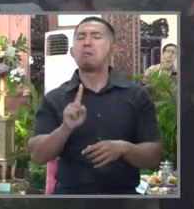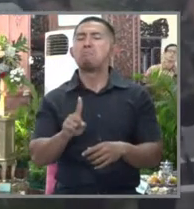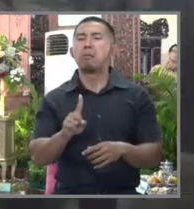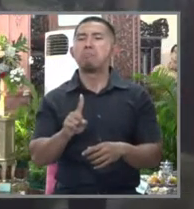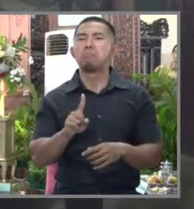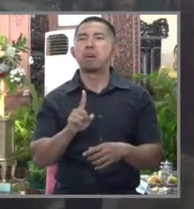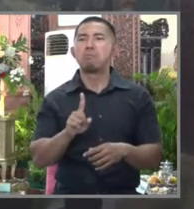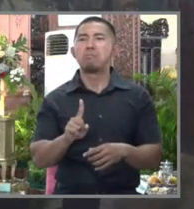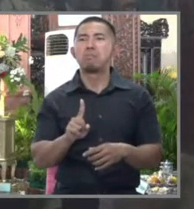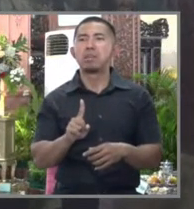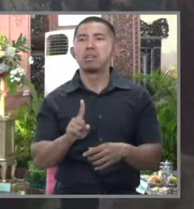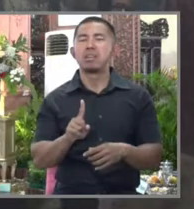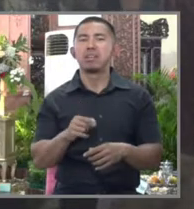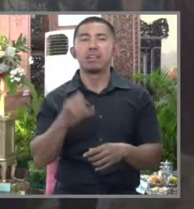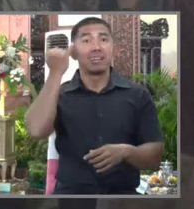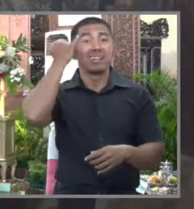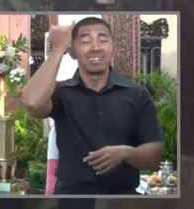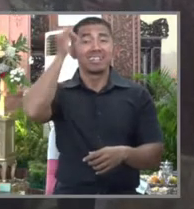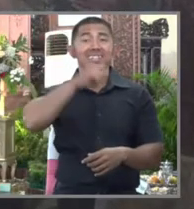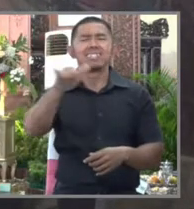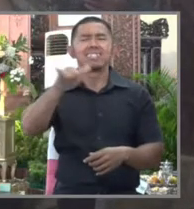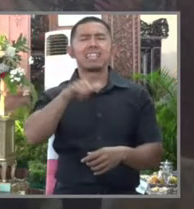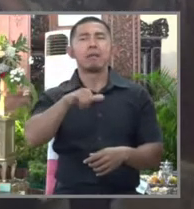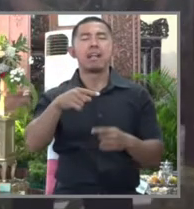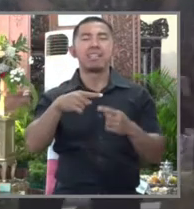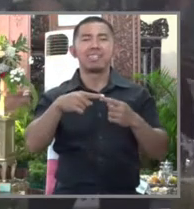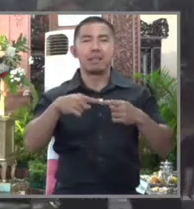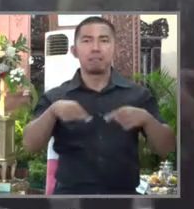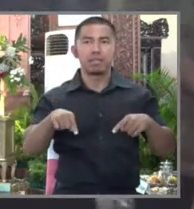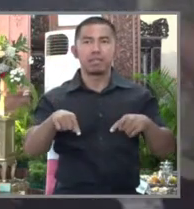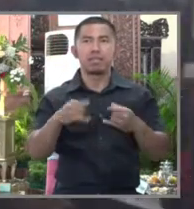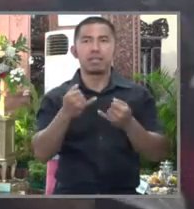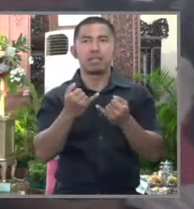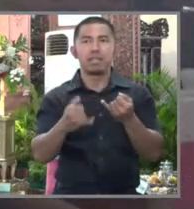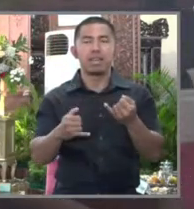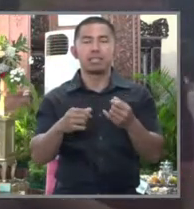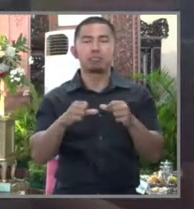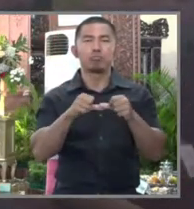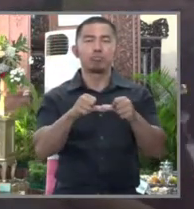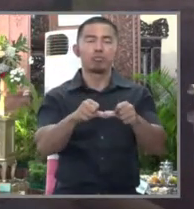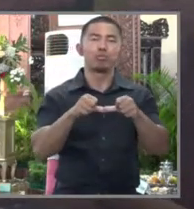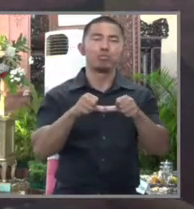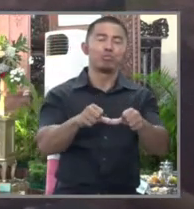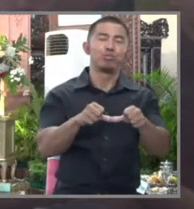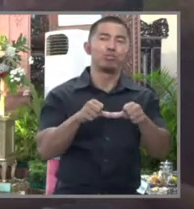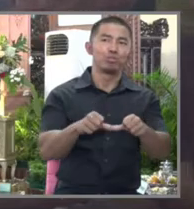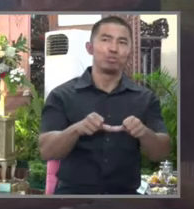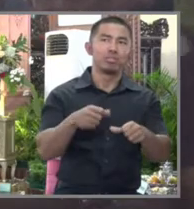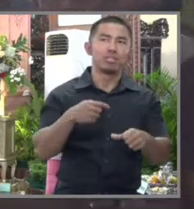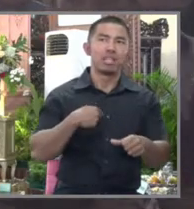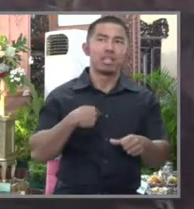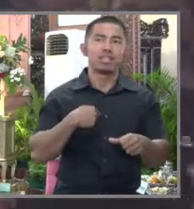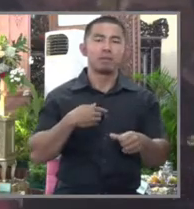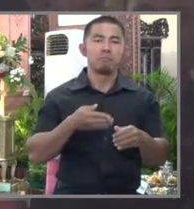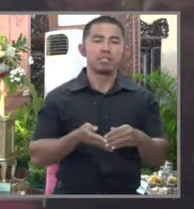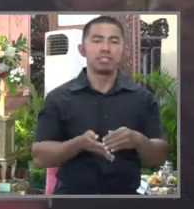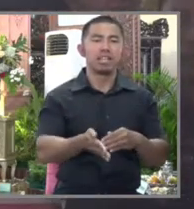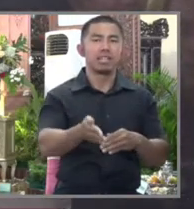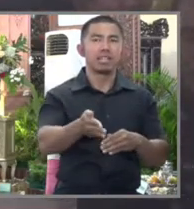Karena gagasan kita hampir sama, tetapi dari kesinambungan saya yang menjalankan